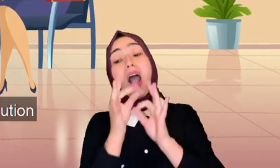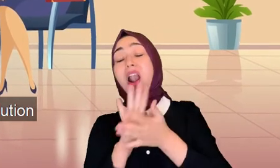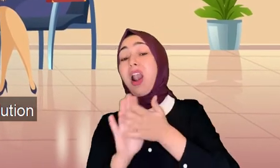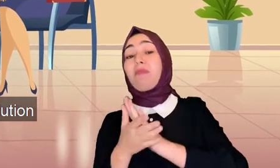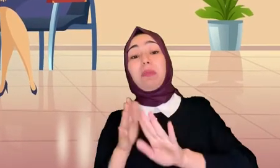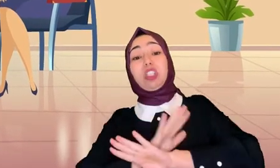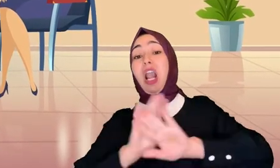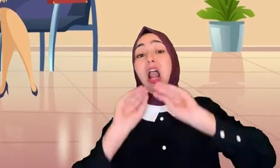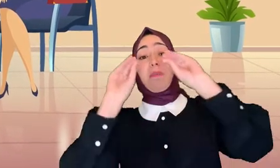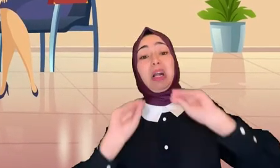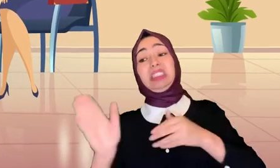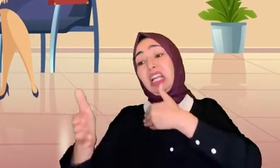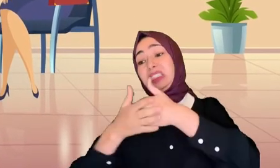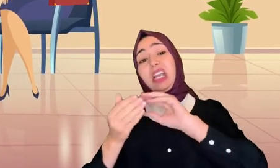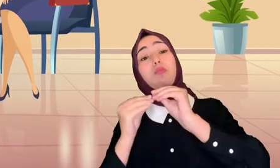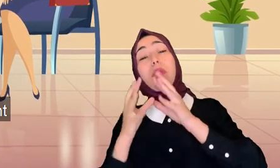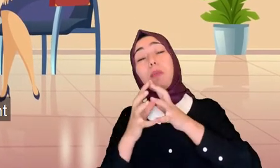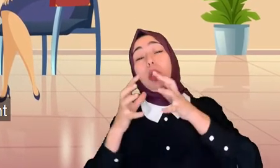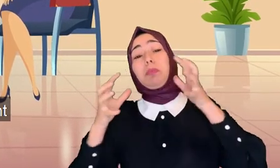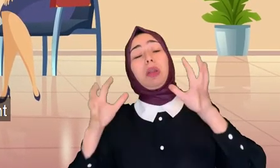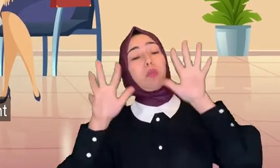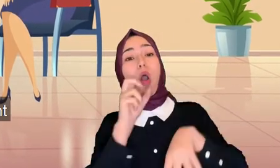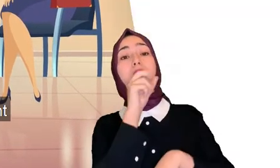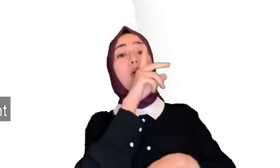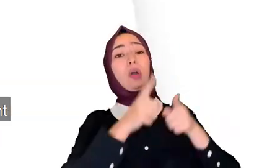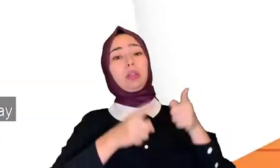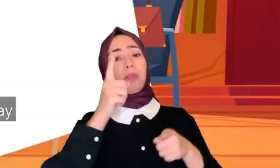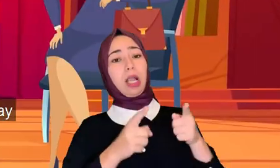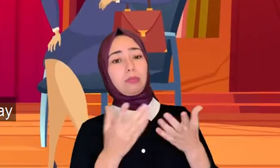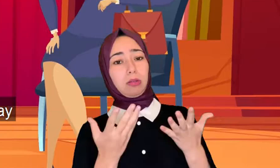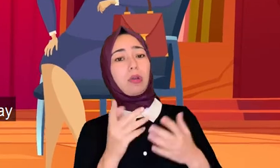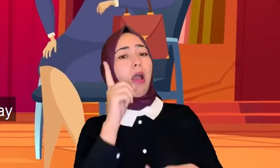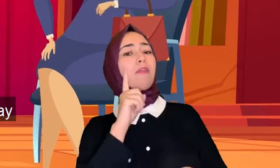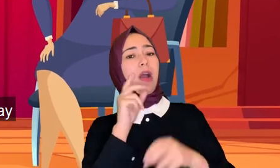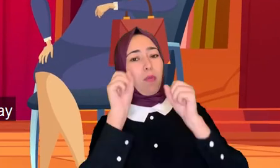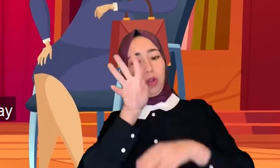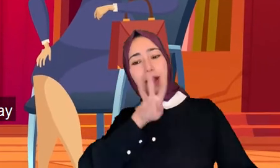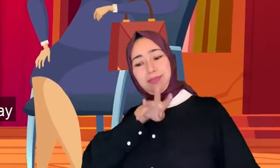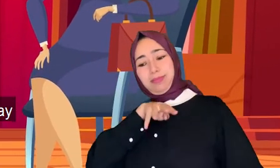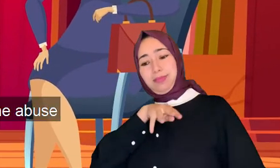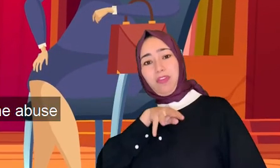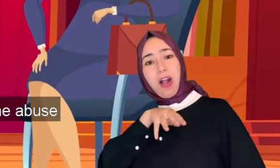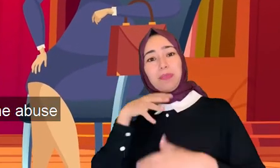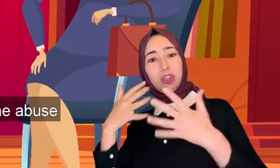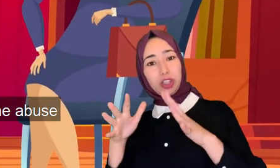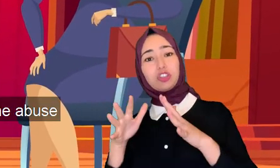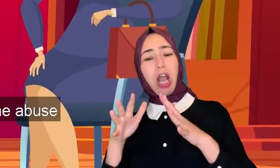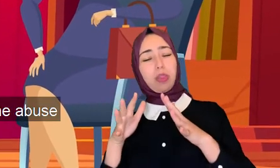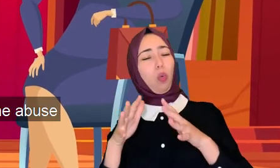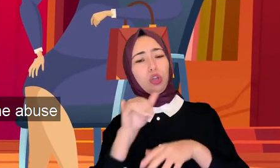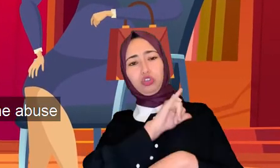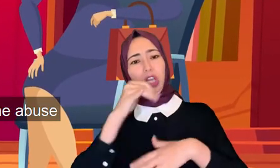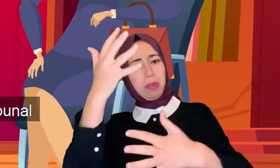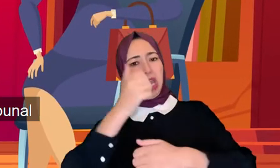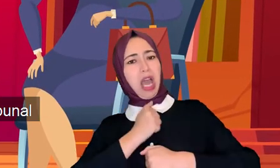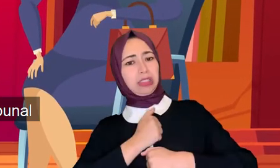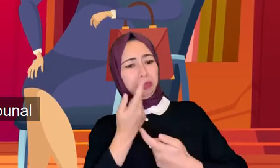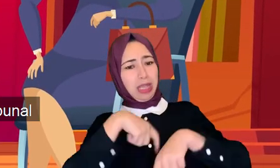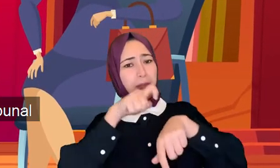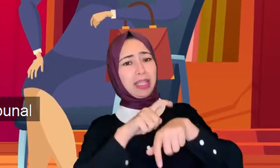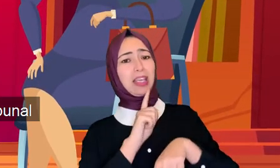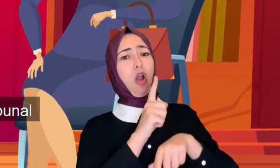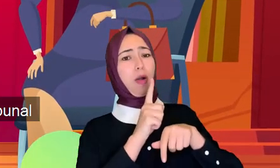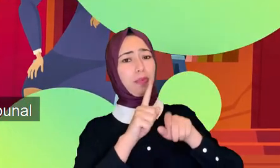هذاك هو الحال وما نجم نعمل لك حتى شيء، تنجم تمشي تشكي. من حينها مشيت للمحامية متاحة اللي قدمت لها طعن في